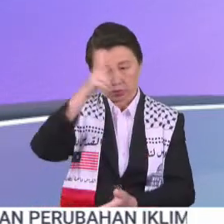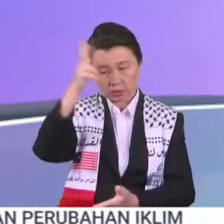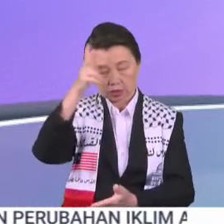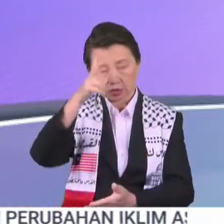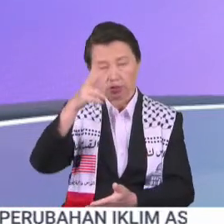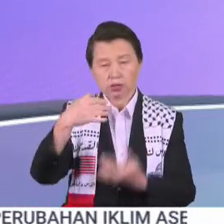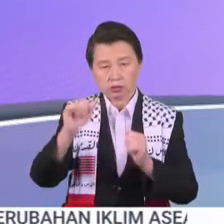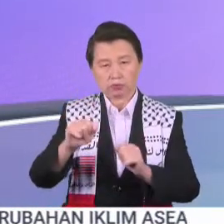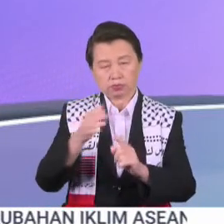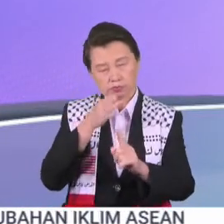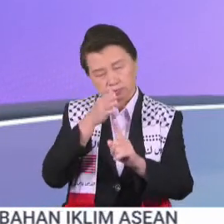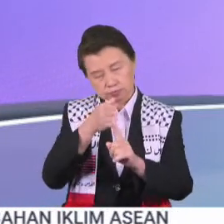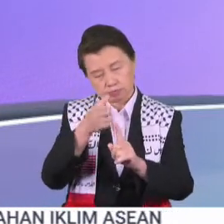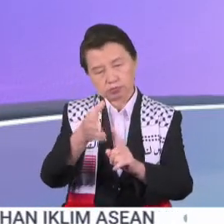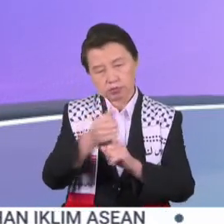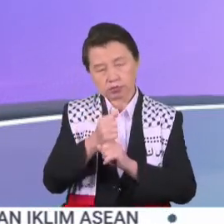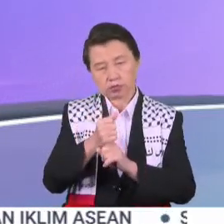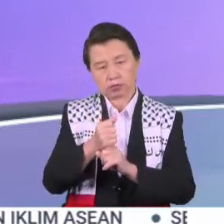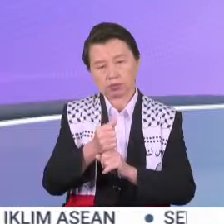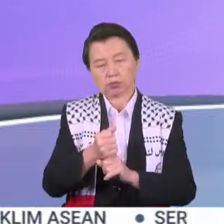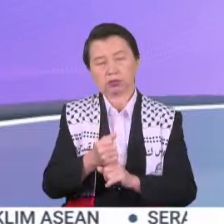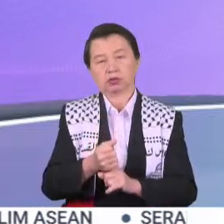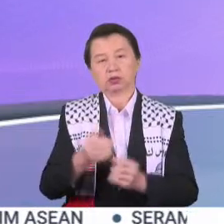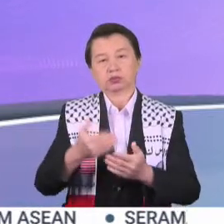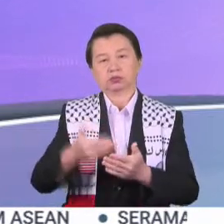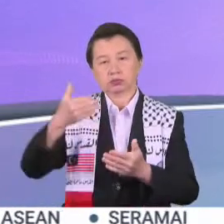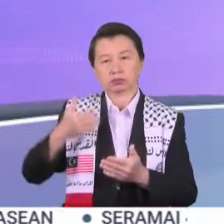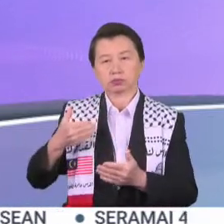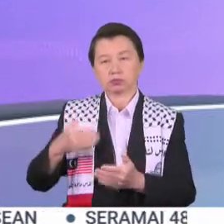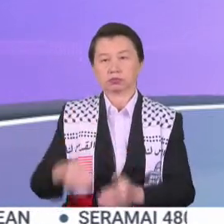seharusnya boleh melepasi pencapaian edisi sebelum ini.